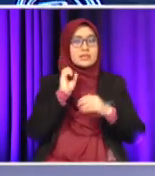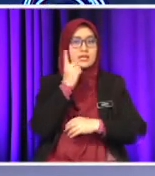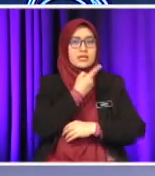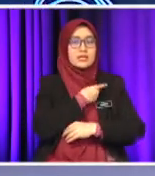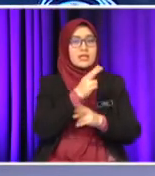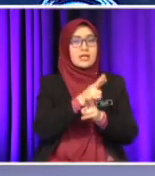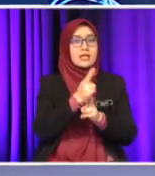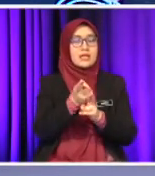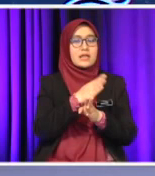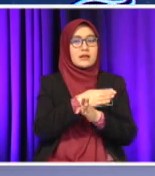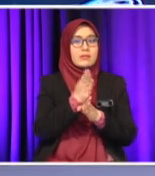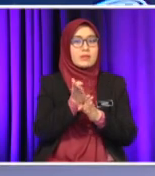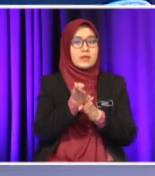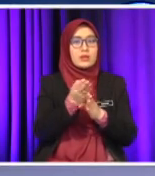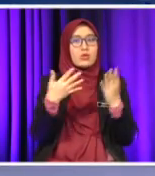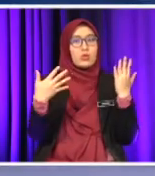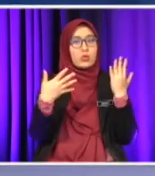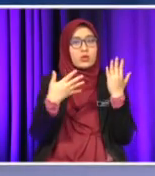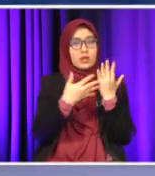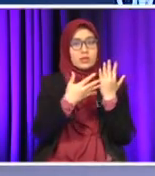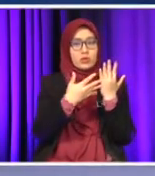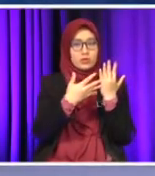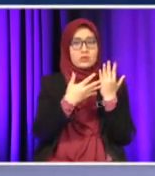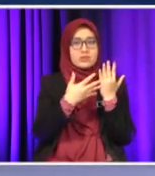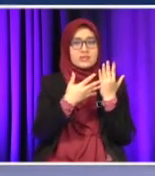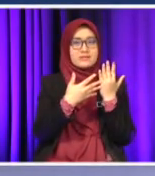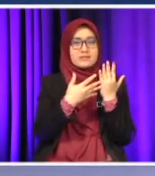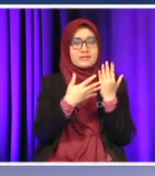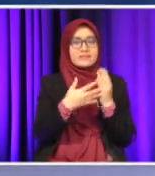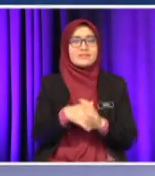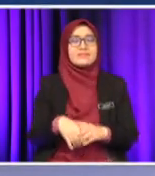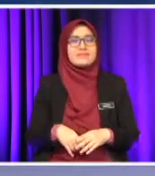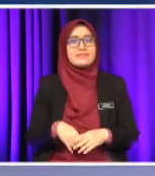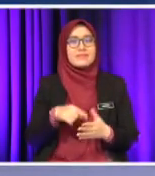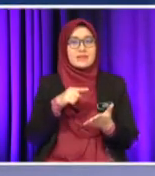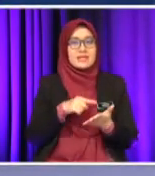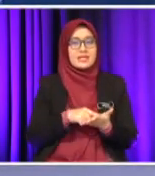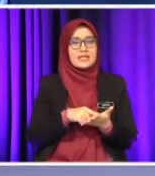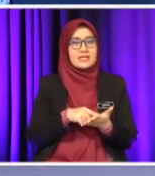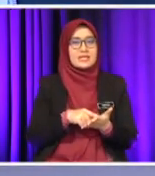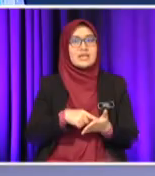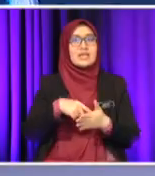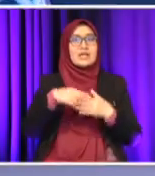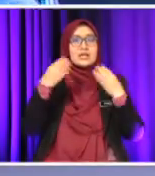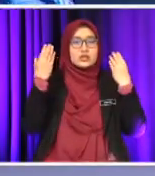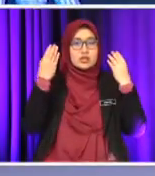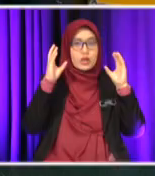rekabentuk dan teknologi Nah inilah dia kita Alhamdulillah